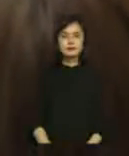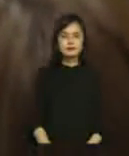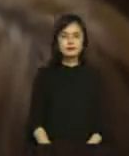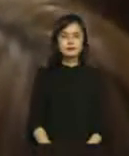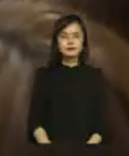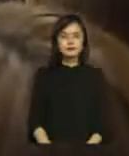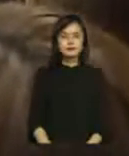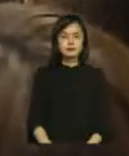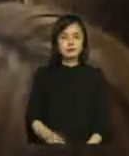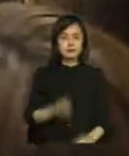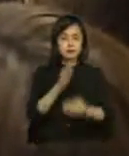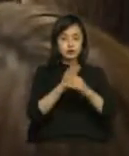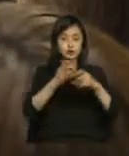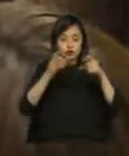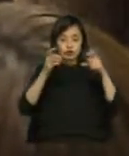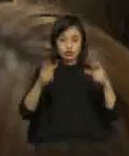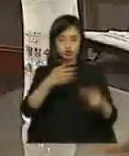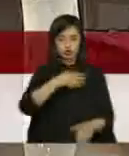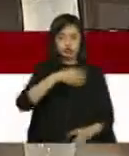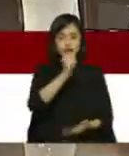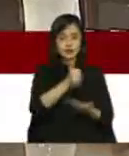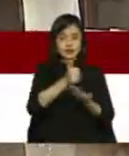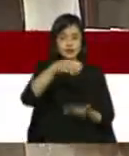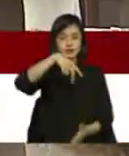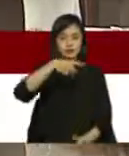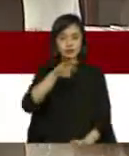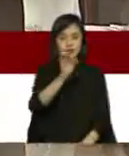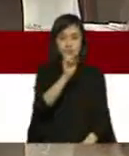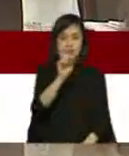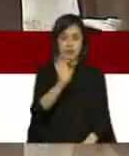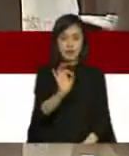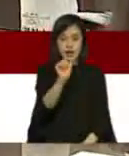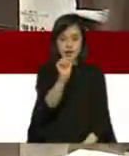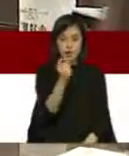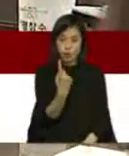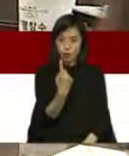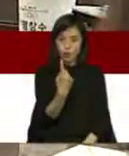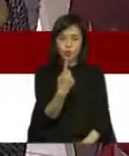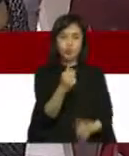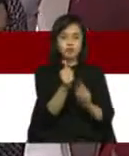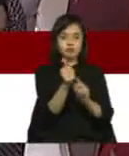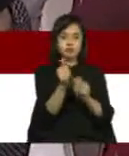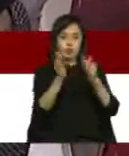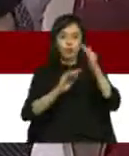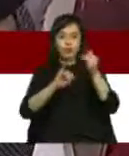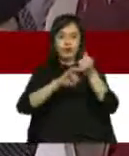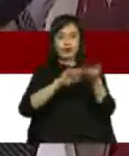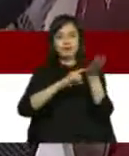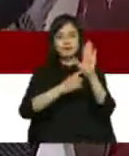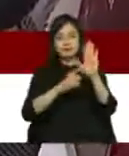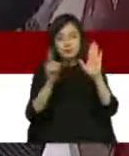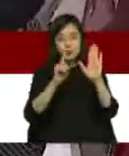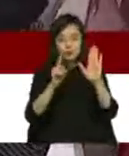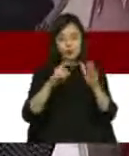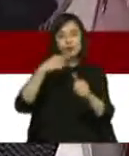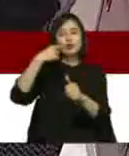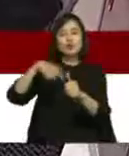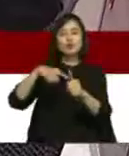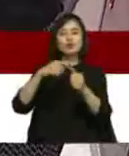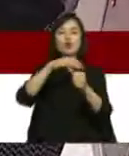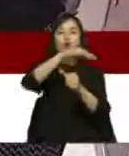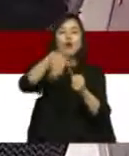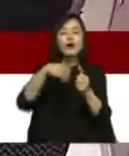서양 후 중구청장은 선거 때부터 중고에 낙후된 교육환경을 바로잡겠다는 공약을 강조했습니다 실제 취임 직후